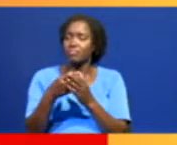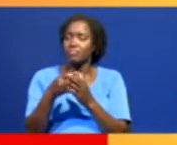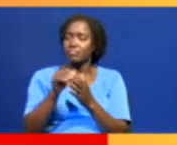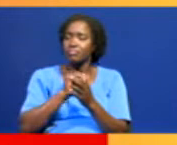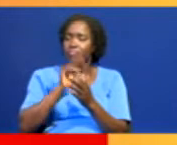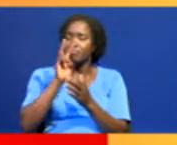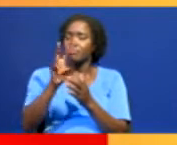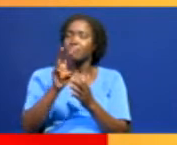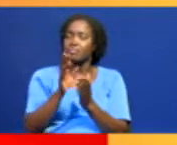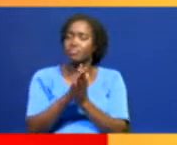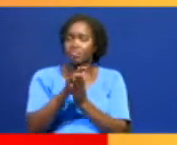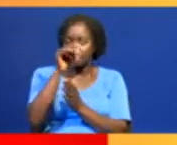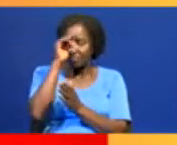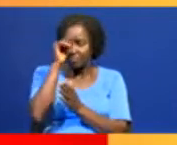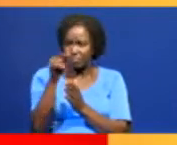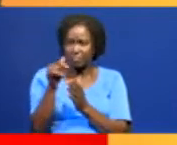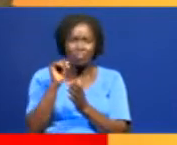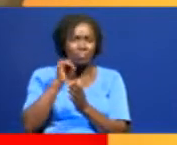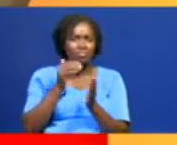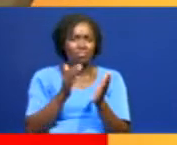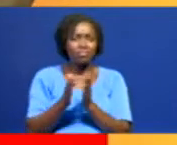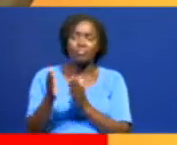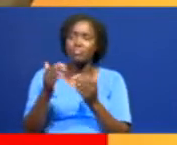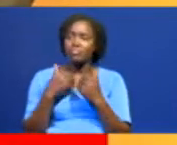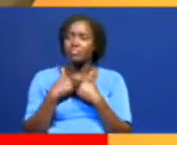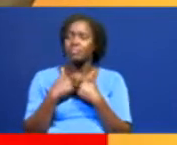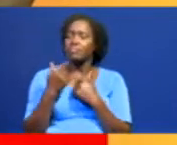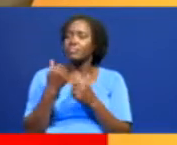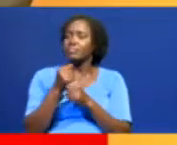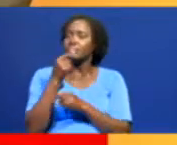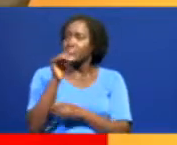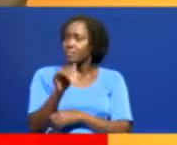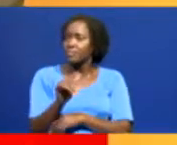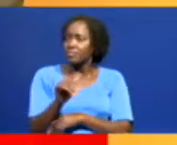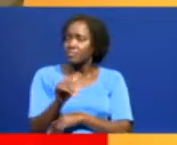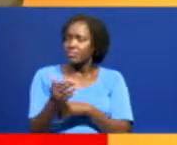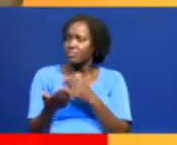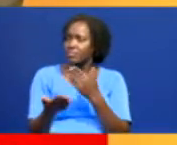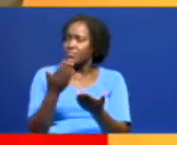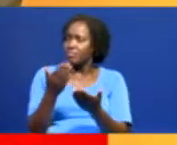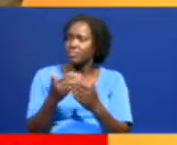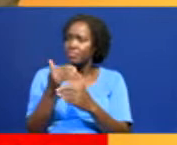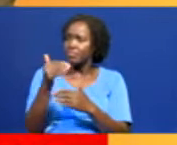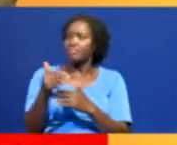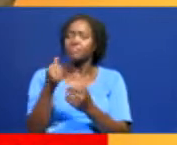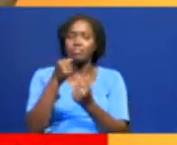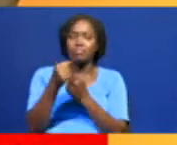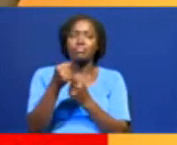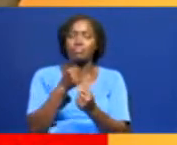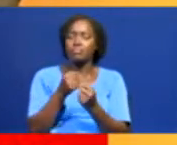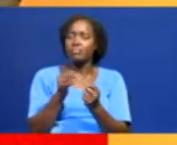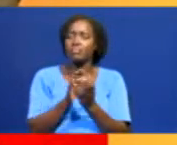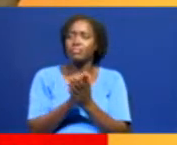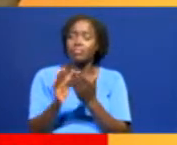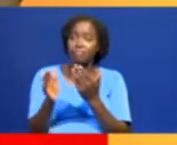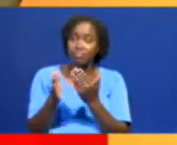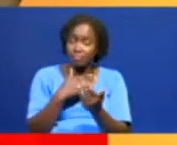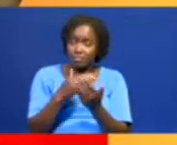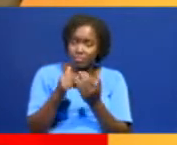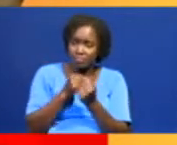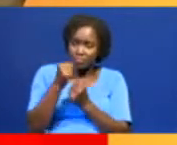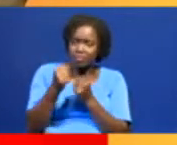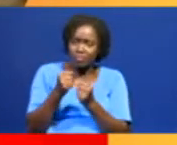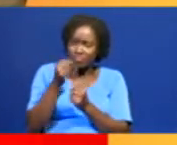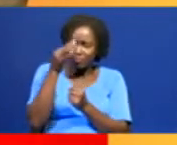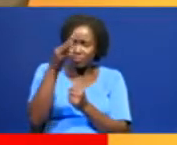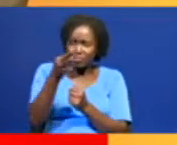hakika kwamba hii serikali ina mpango nzuri sana ya kuona kwamba pengine baada ya mavuno hii na mavuno ambayo yatakuja baadaye kwa